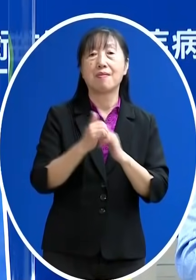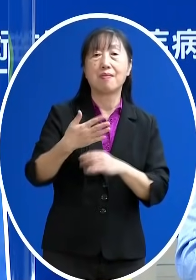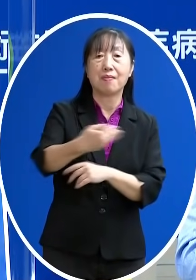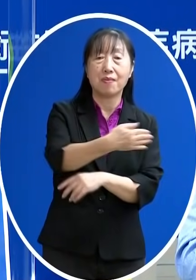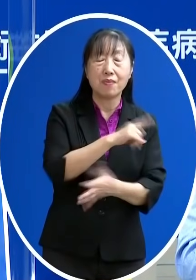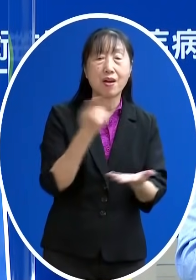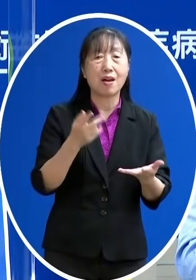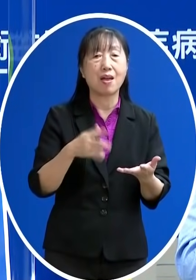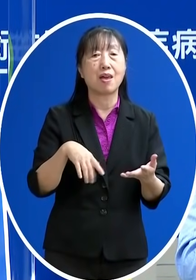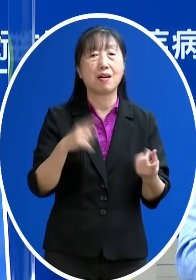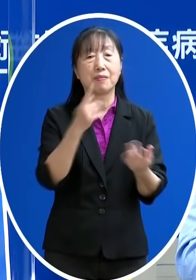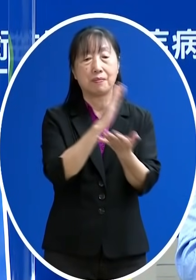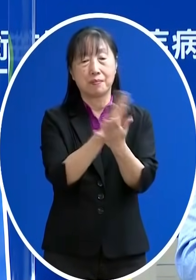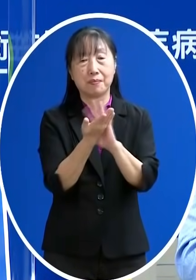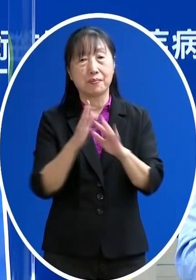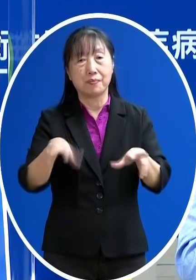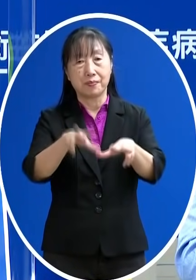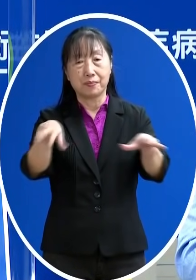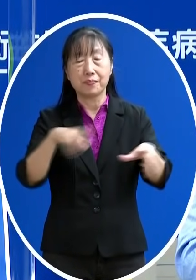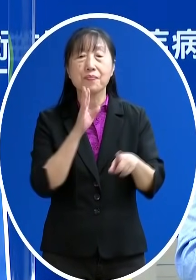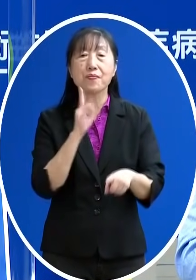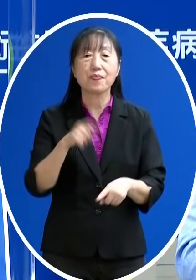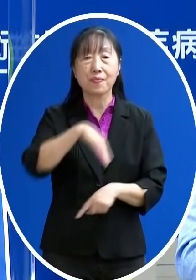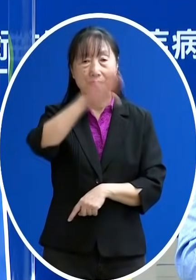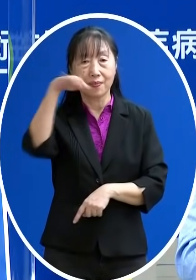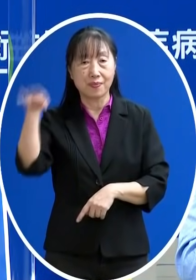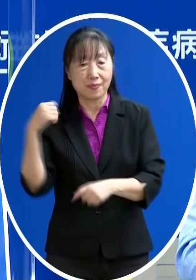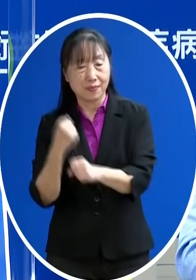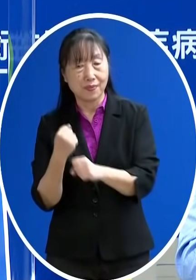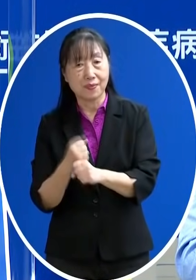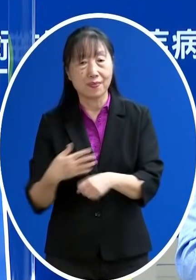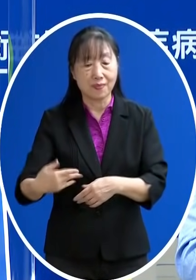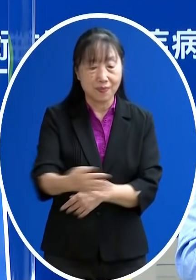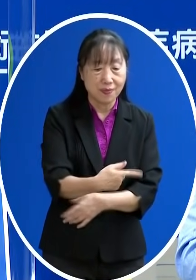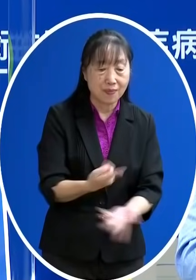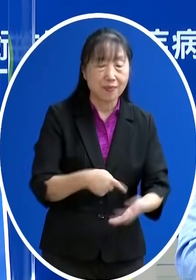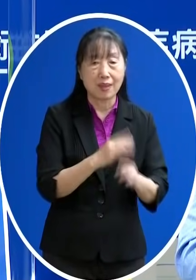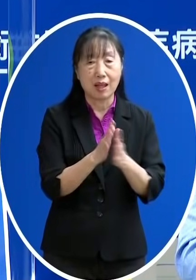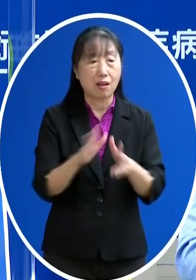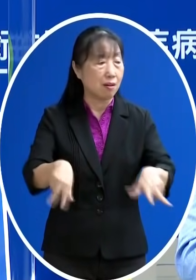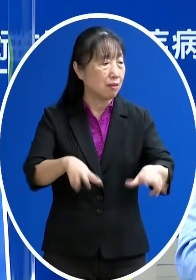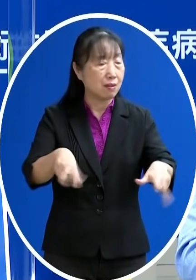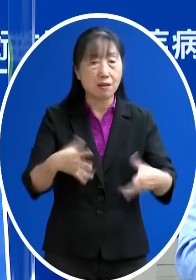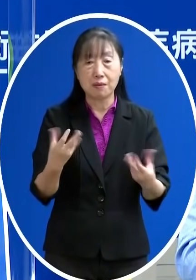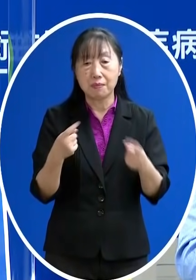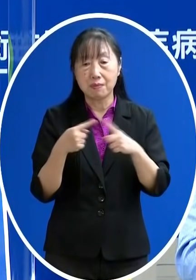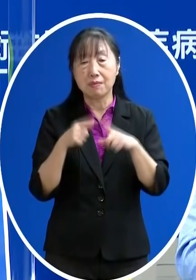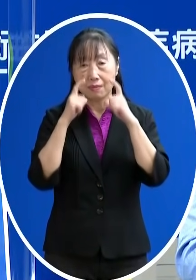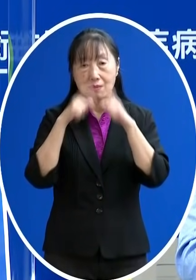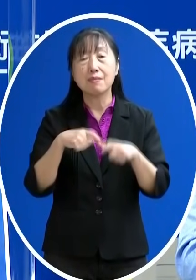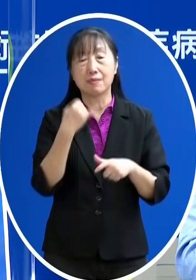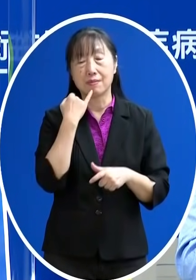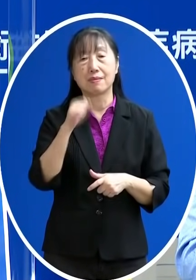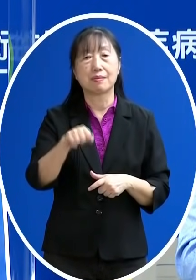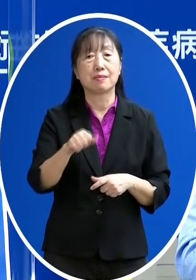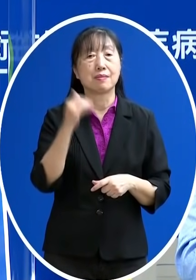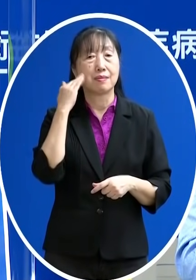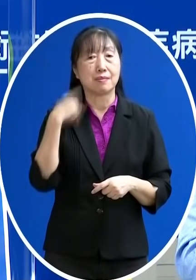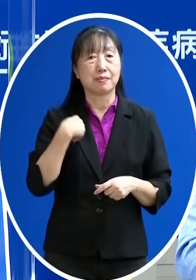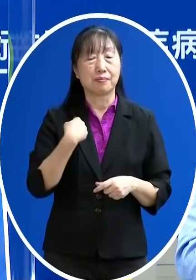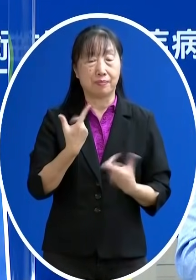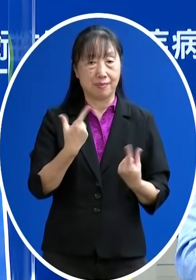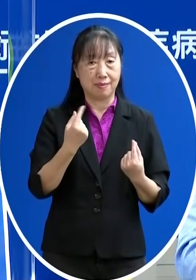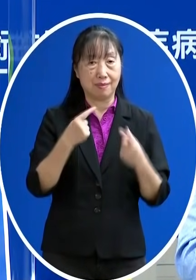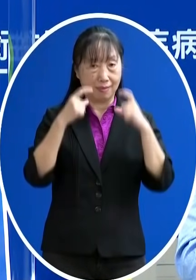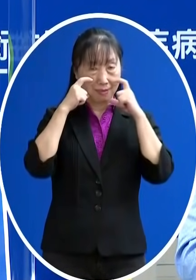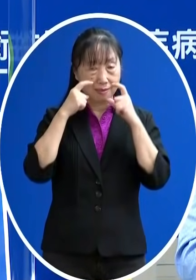处。如田间、渔翁、山林工作，那无需戴口罩。那唯一还是要戴着哈，身上还是要